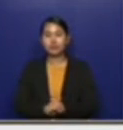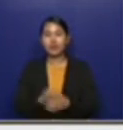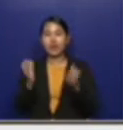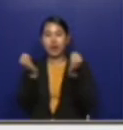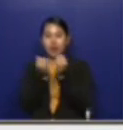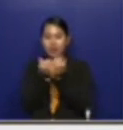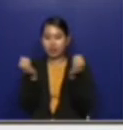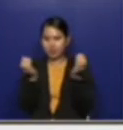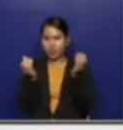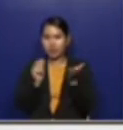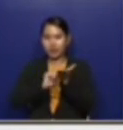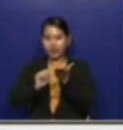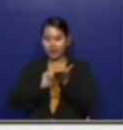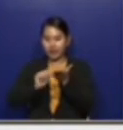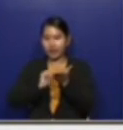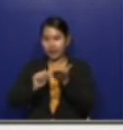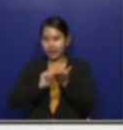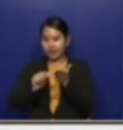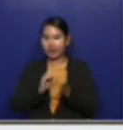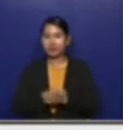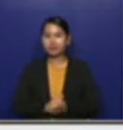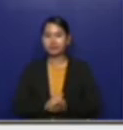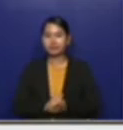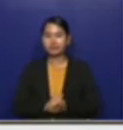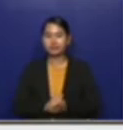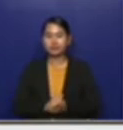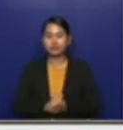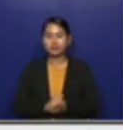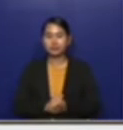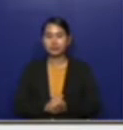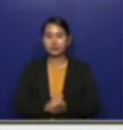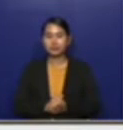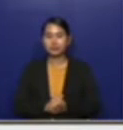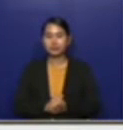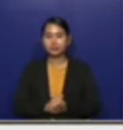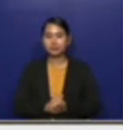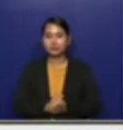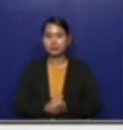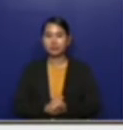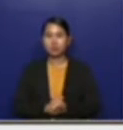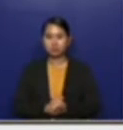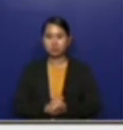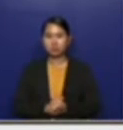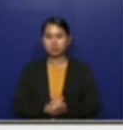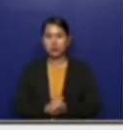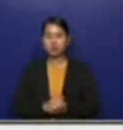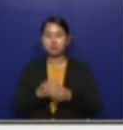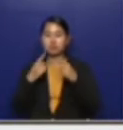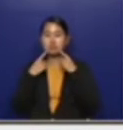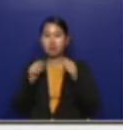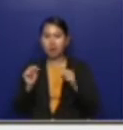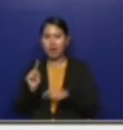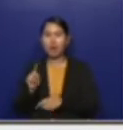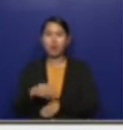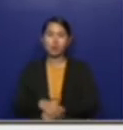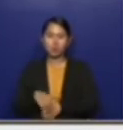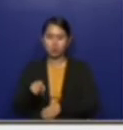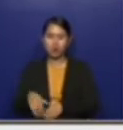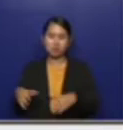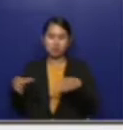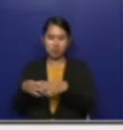ธรรมนูญให้เป็นประชาธิปไตยโปรดอย่าตอบแต่เพียงว่ามีคณะกรรมการศึกษาแก้รัฐธรรมนูญ